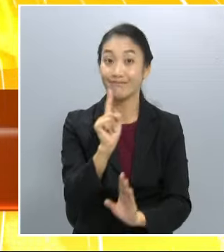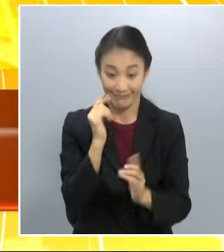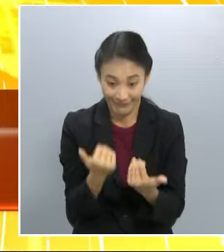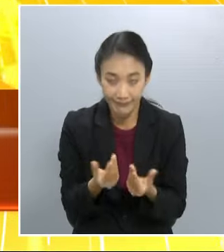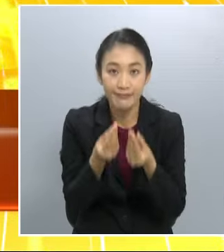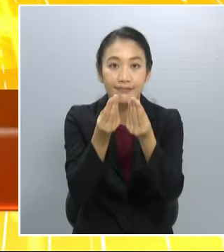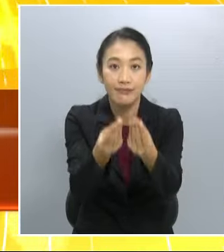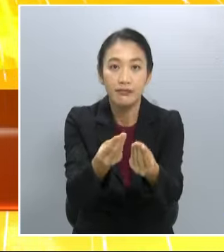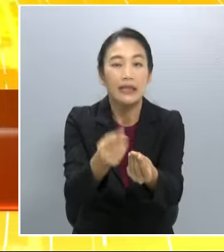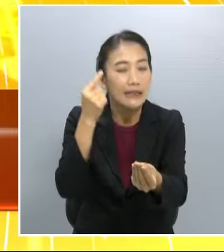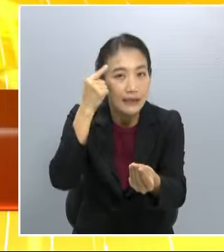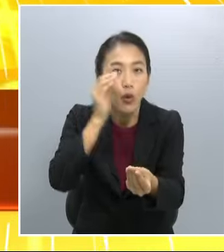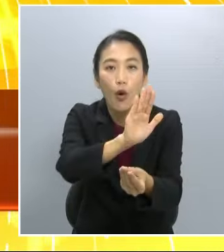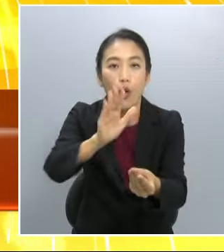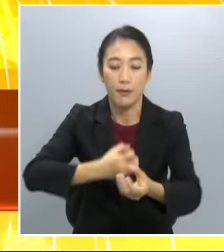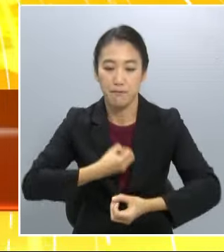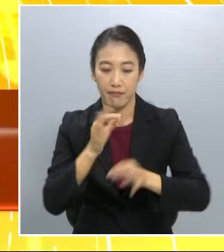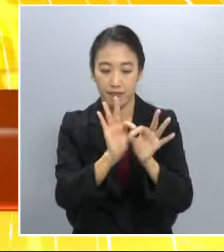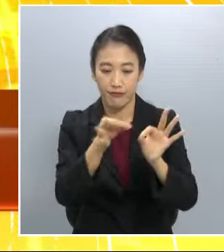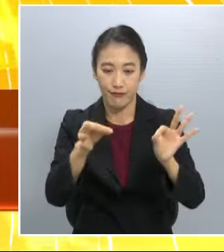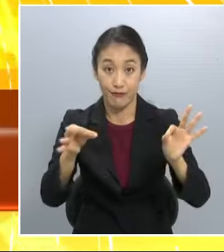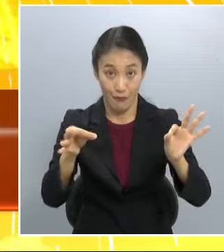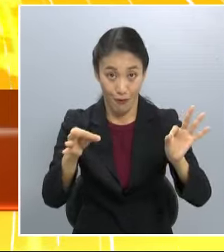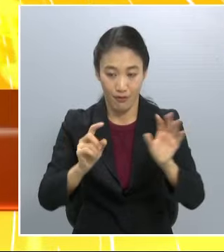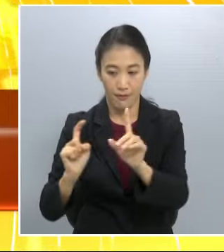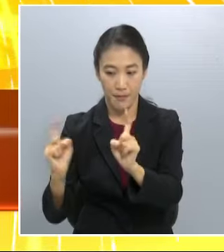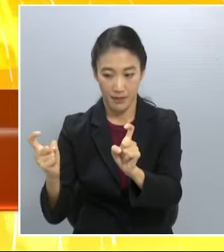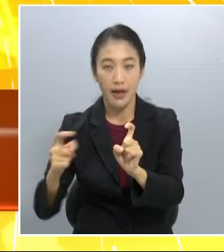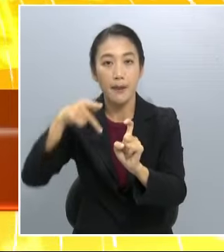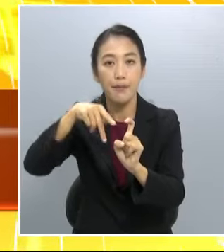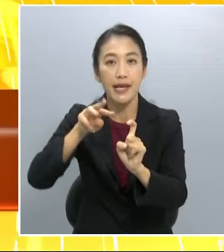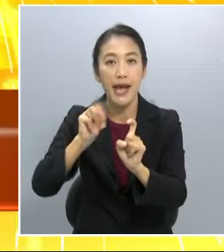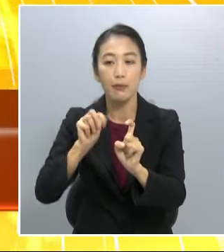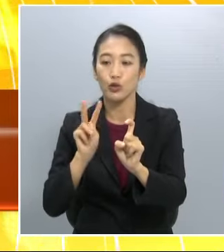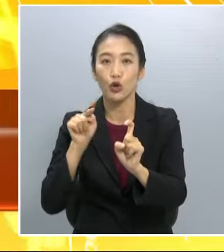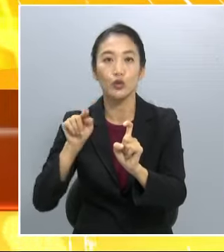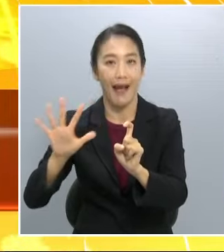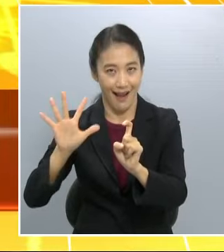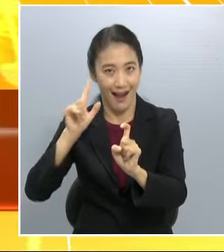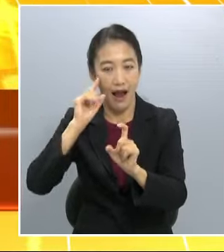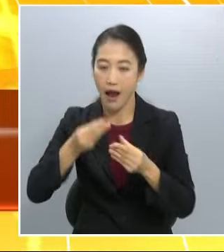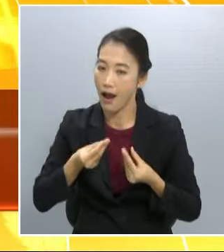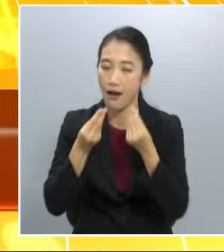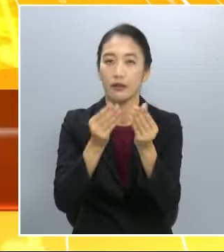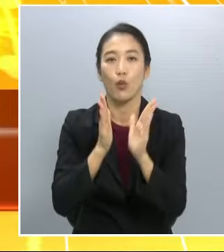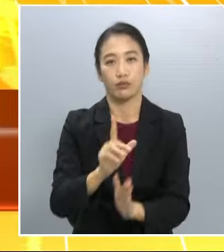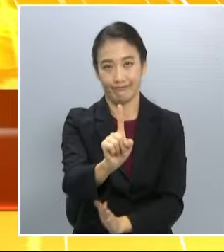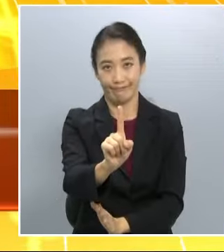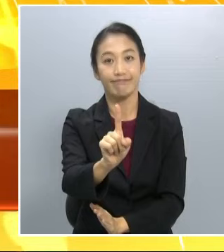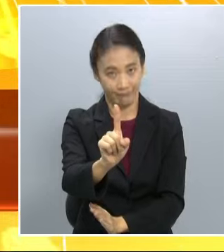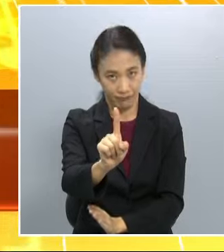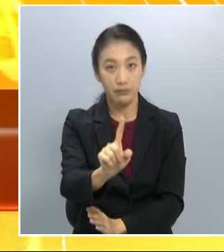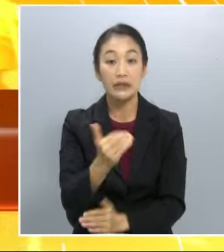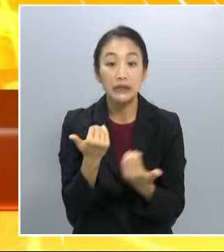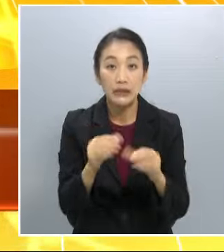ได้ให้วงเล็บว่า PM 2.5เพราะอันนี้ 2 in1เลยค่ะทั้งเรื่องให้ความเย็นแล้วก็